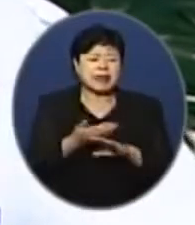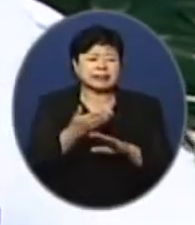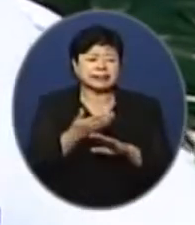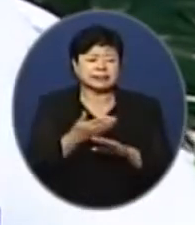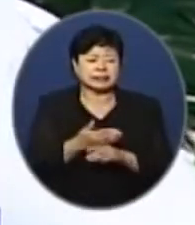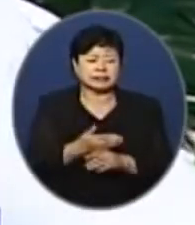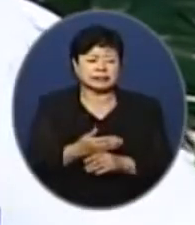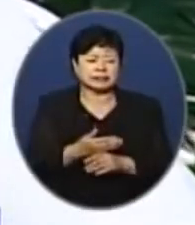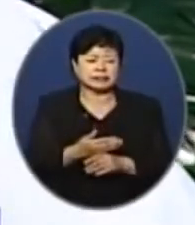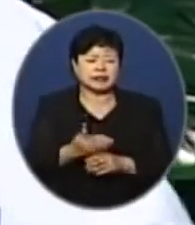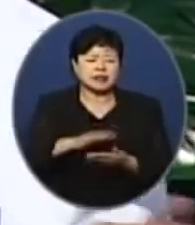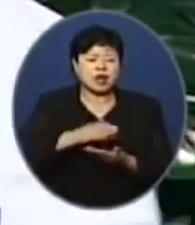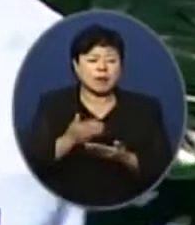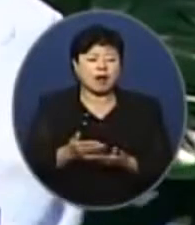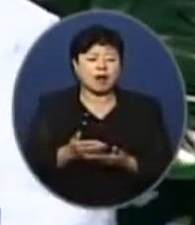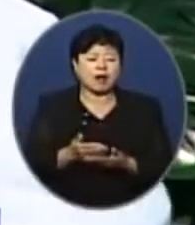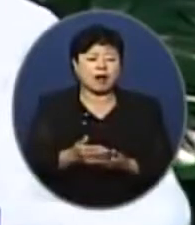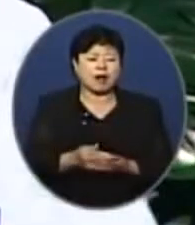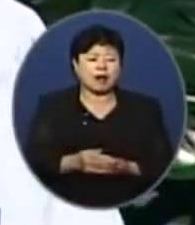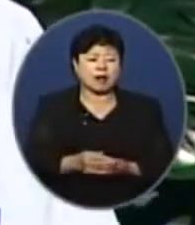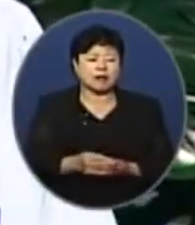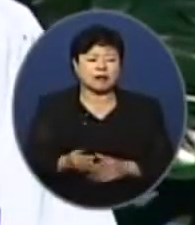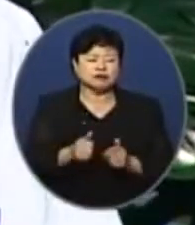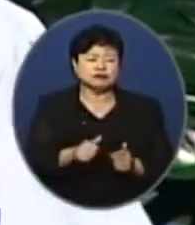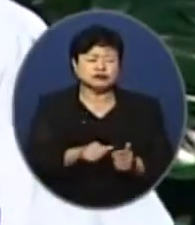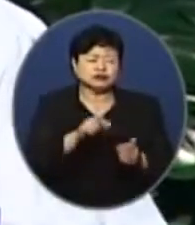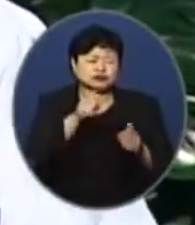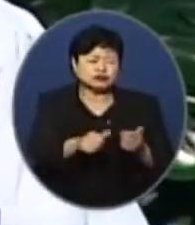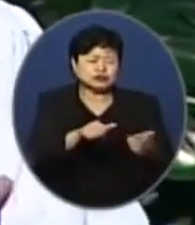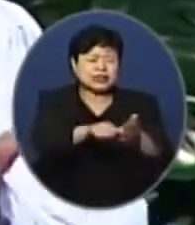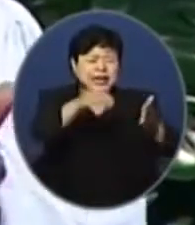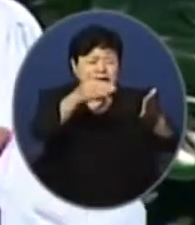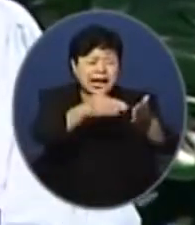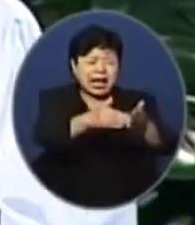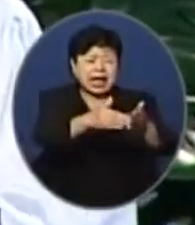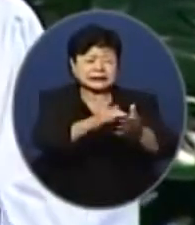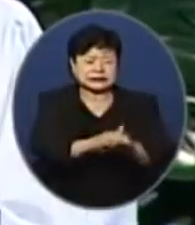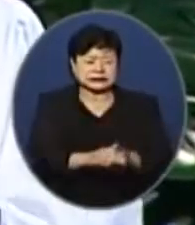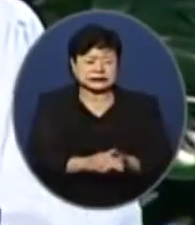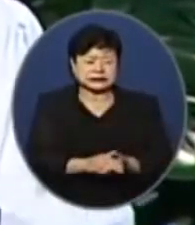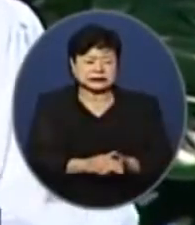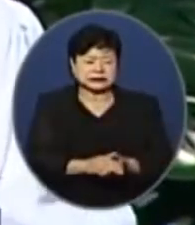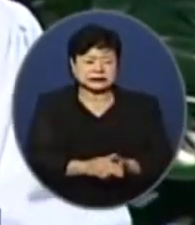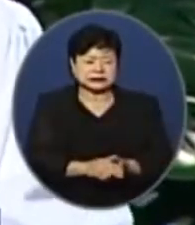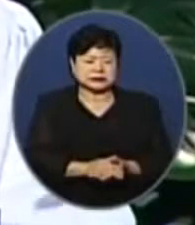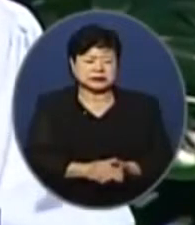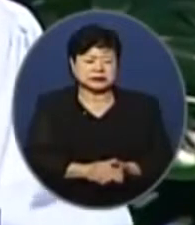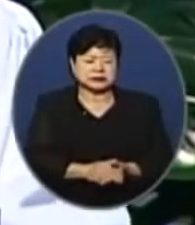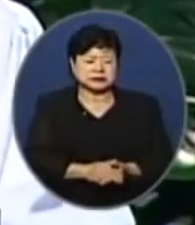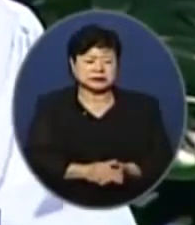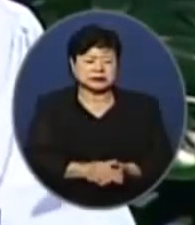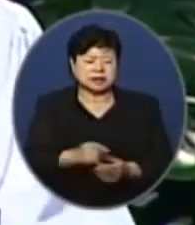그래서 종신형을 받고 감옥에 들어갑니다. 여러분 종신형은 뭐 살인죄나 이런 극한 범죄를 한